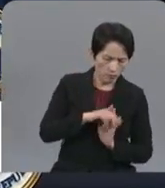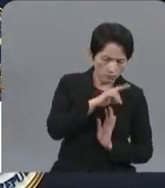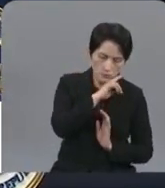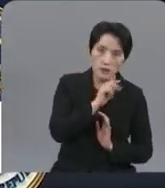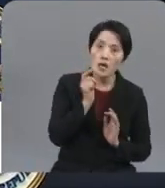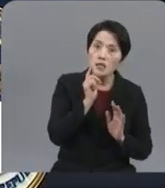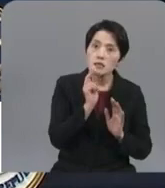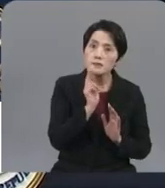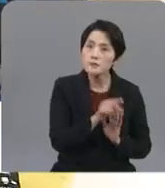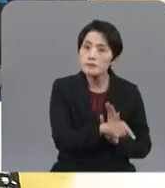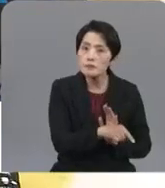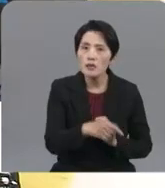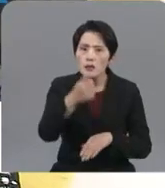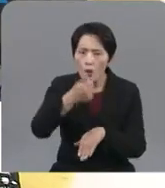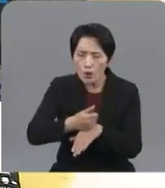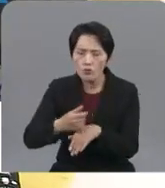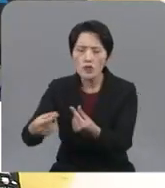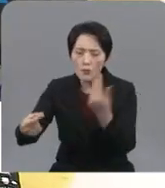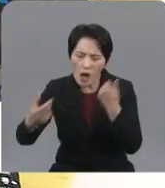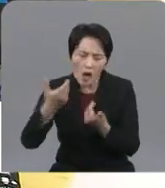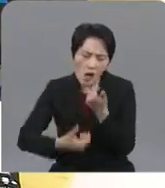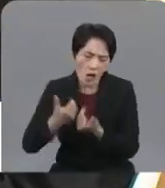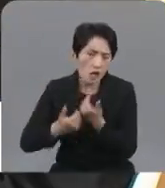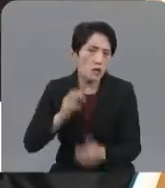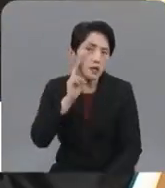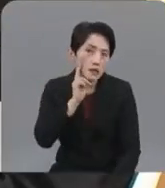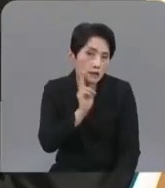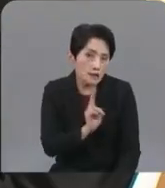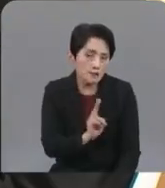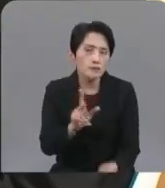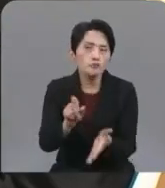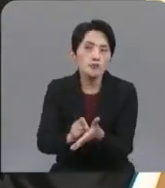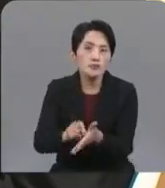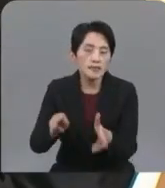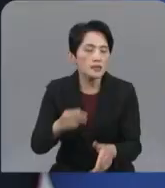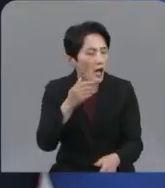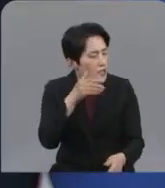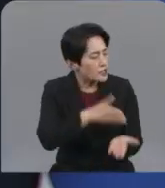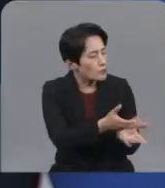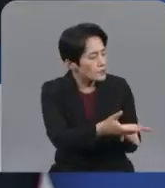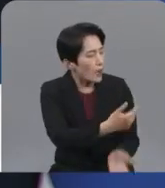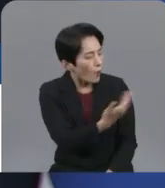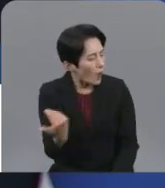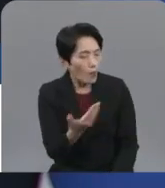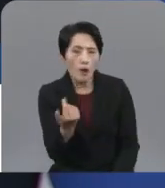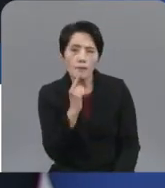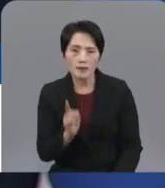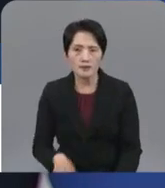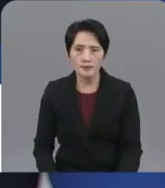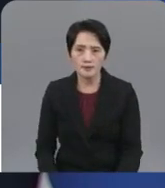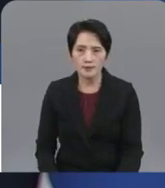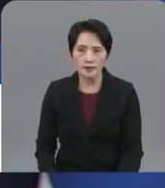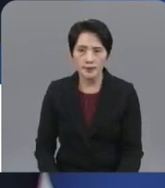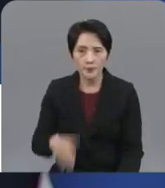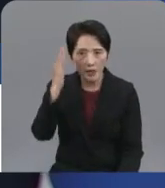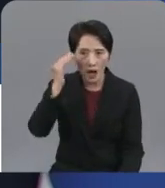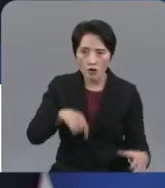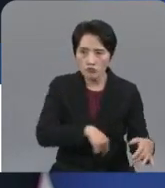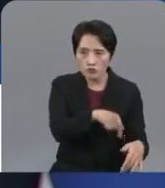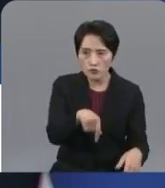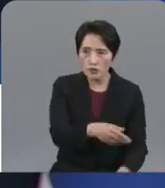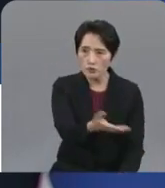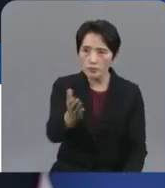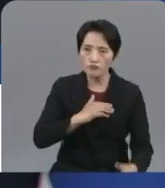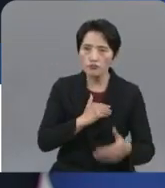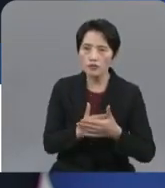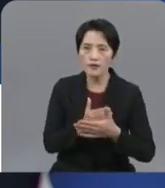dựa trên căn cứ khoa học Tokyo nhận thức rõ ý kiến quan ngại trong dư luận của Hàn Quốc nên quyết định chấp thuận cho số Ui phái cử đoàn thanh sát